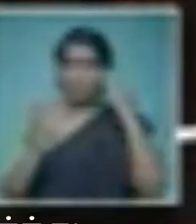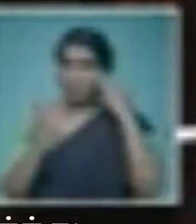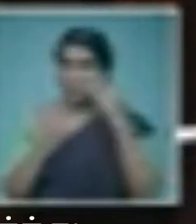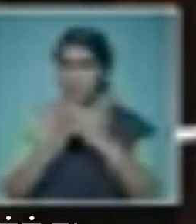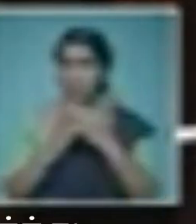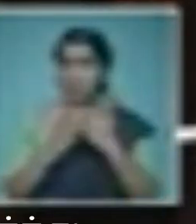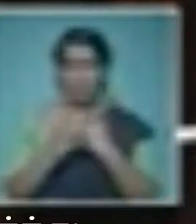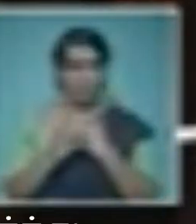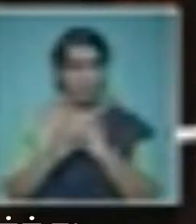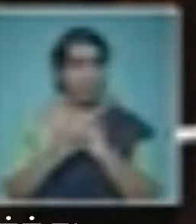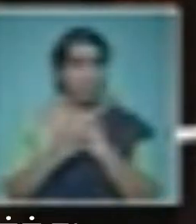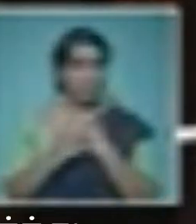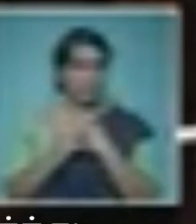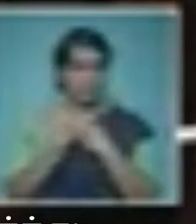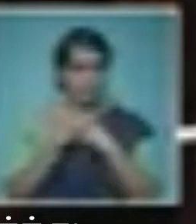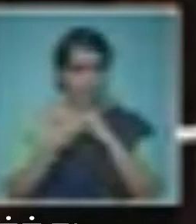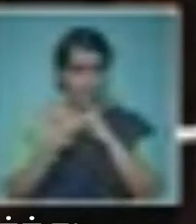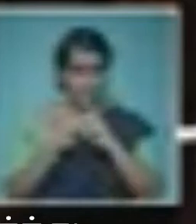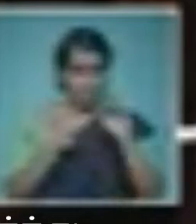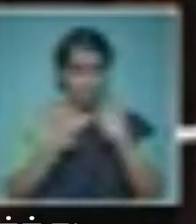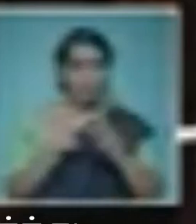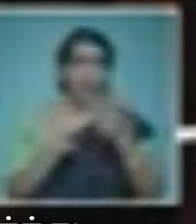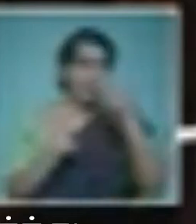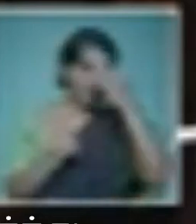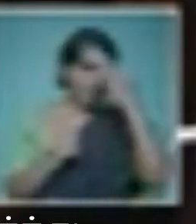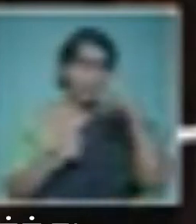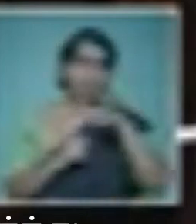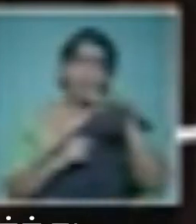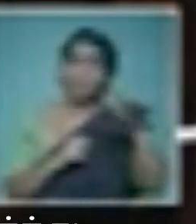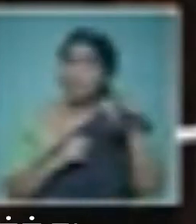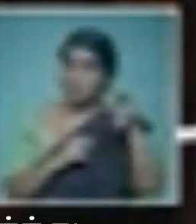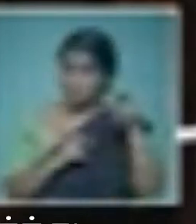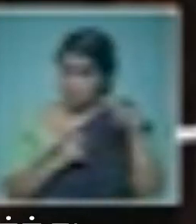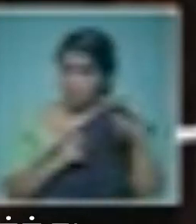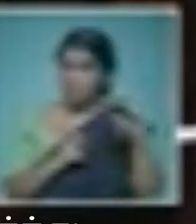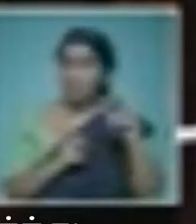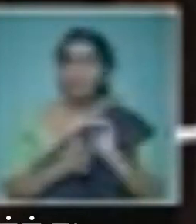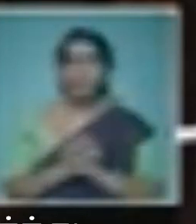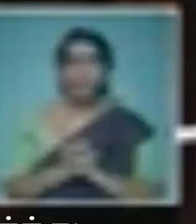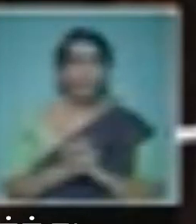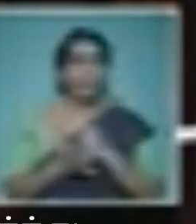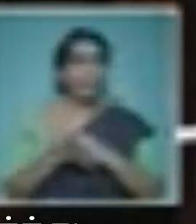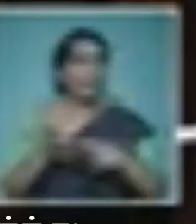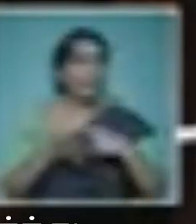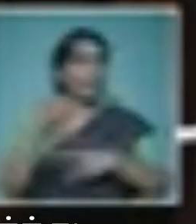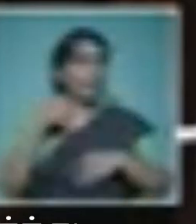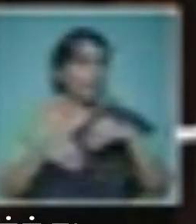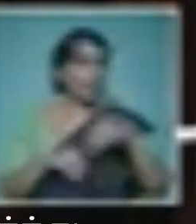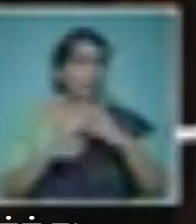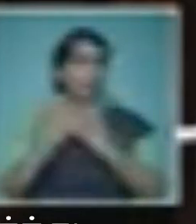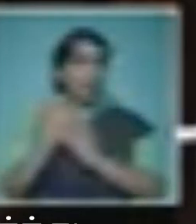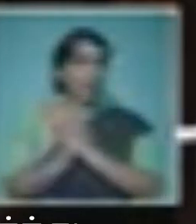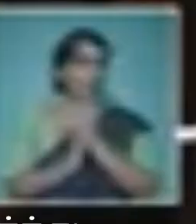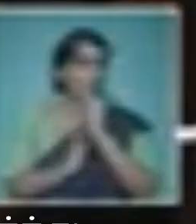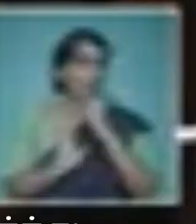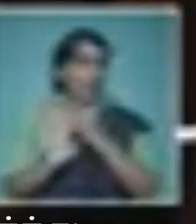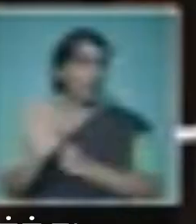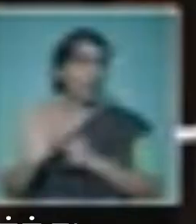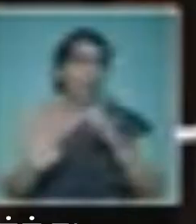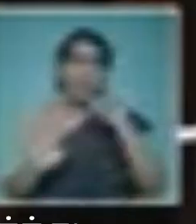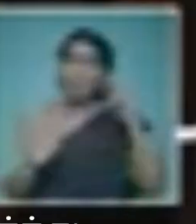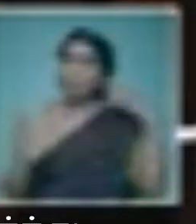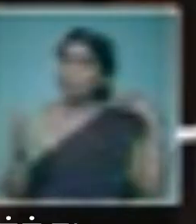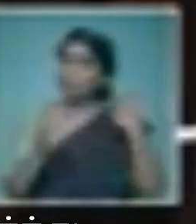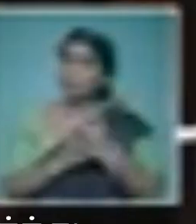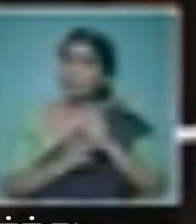வேண்டும். எங்களுடைய தமிழ் சமூகத்தை பொறுத்தளவிலே எங்களுடைய தமிழ் மக்களுடைய அரசியல் உரிமைக்காக 75 வருடங்களாக போராடும் ஒரு கட்சி தான் இலங்கை